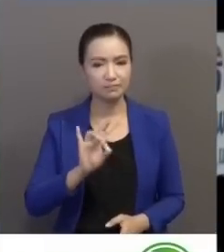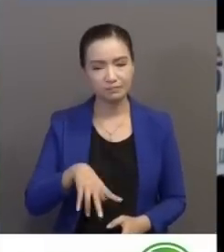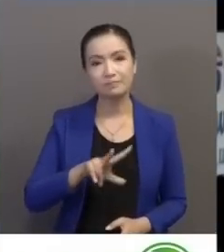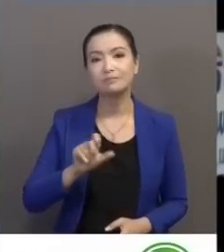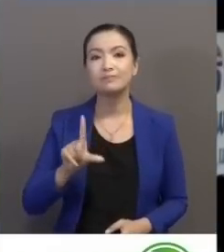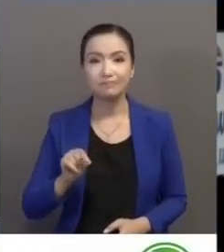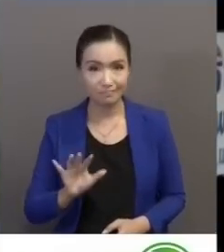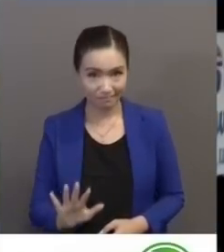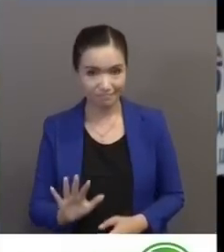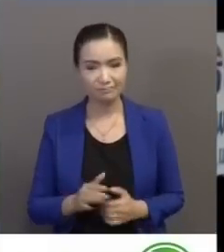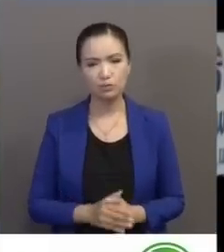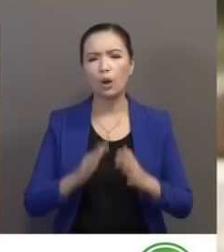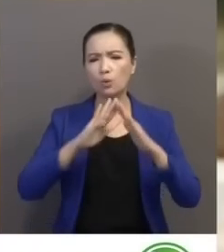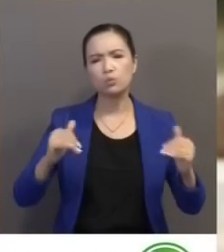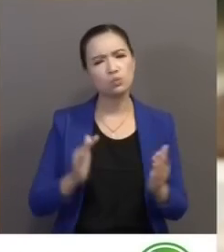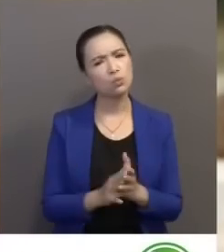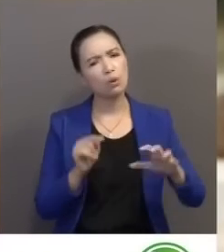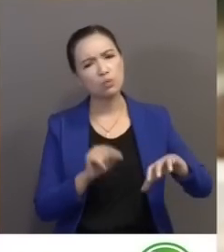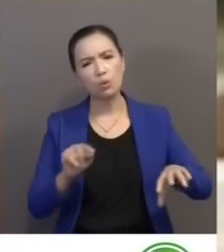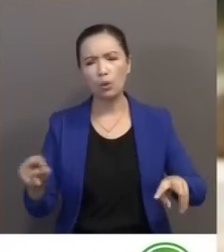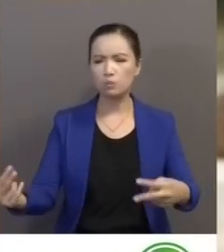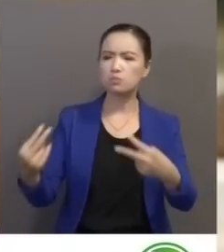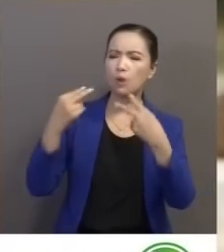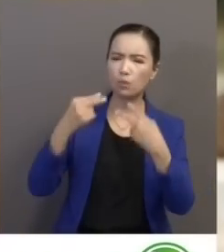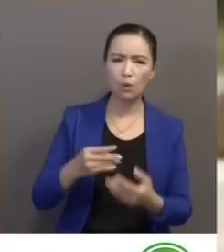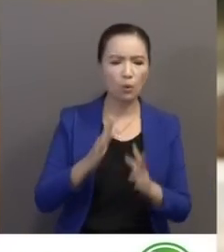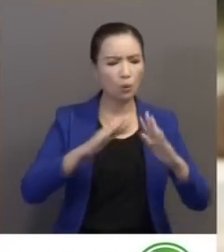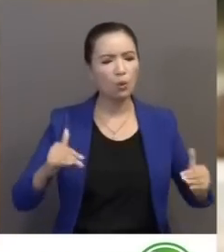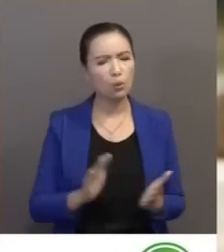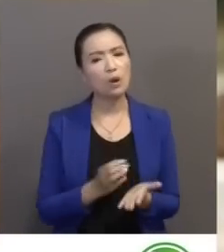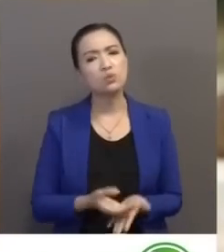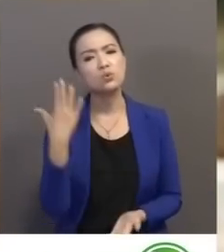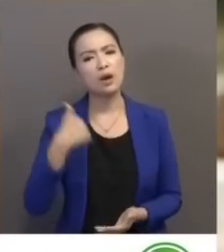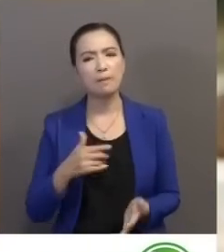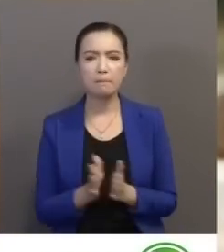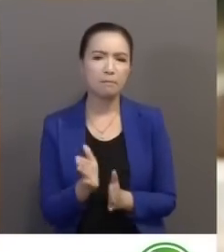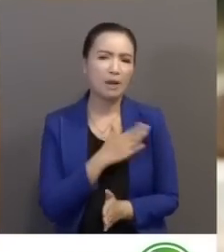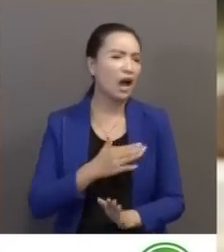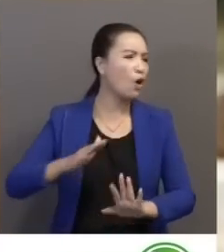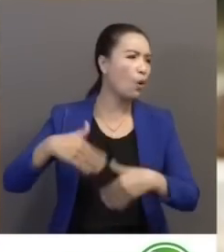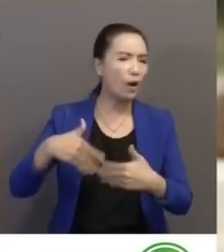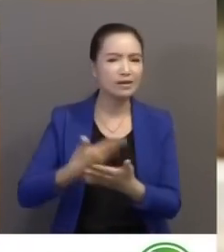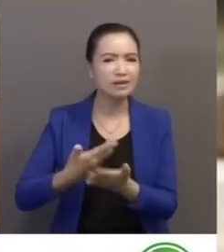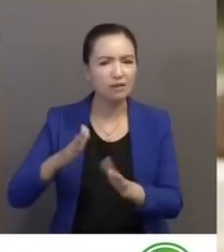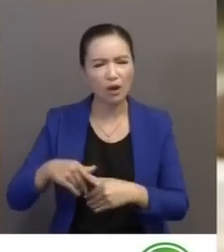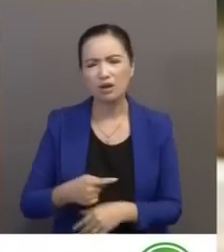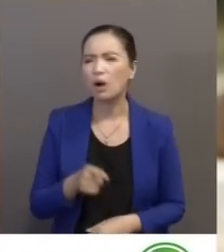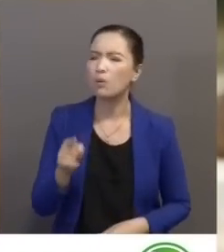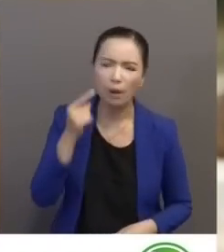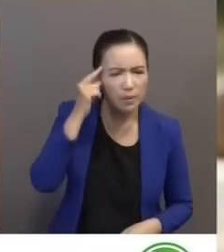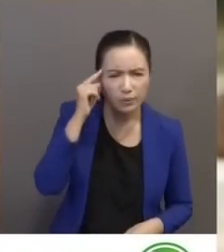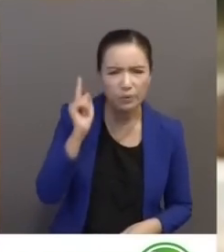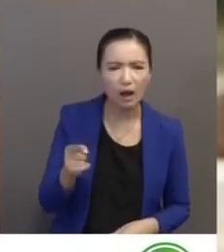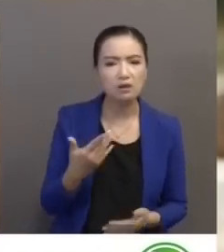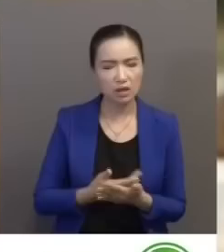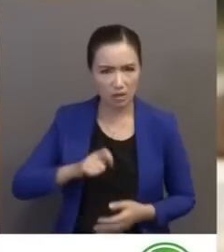338,325 บาท วัดนี้มีถูกคนมองว่าวัดรวยพระพยอมเก่งหาเงินเก่งแต่เขาไม่รู้หรอกว่าร